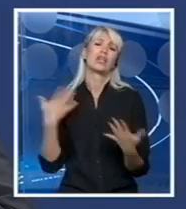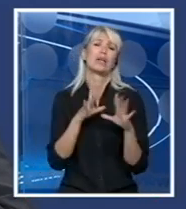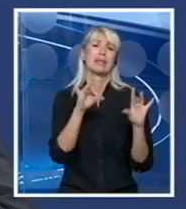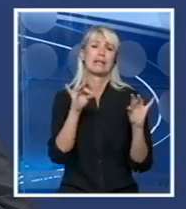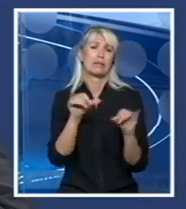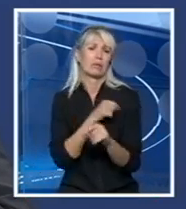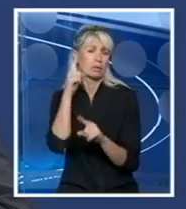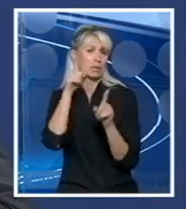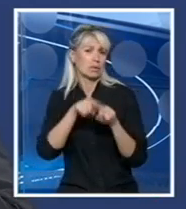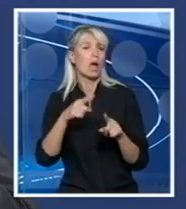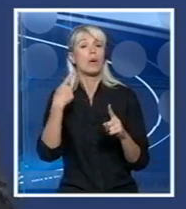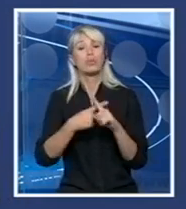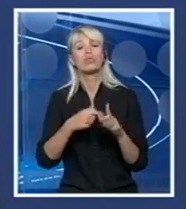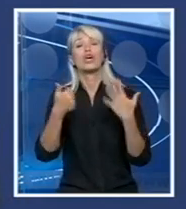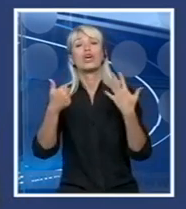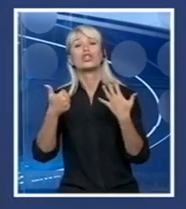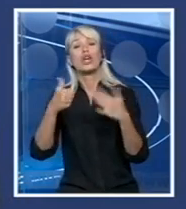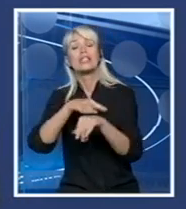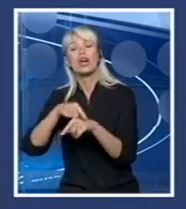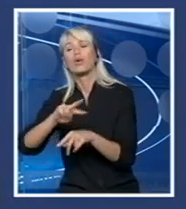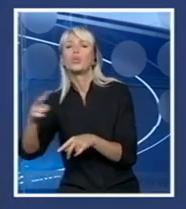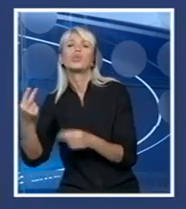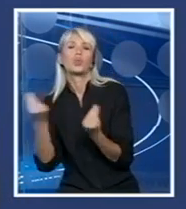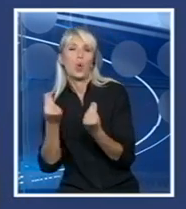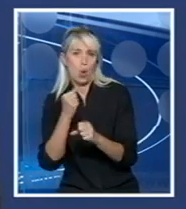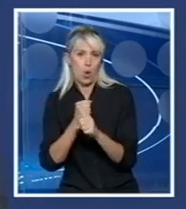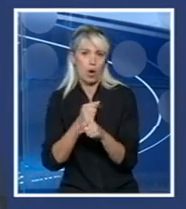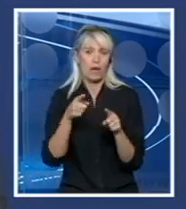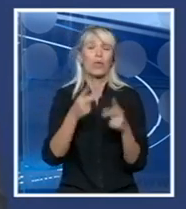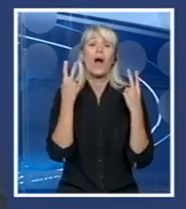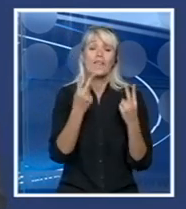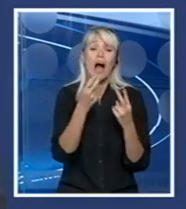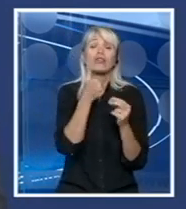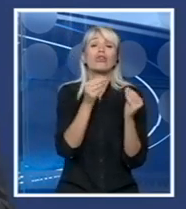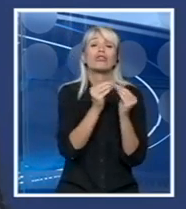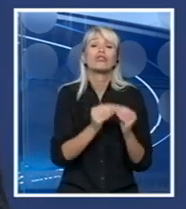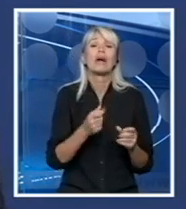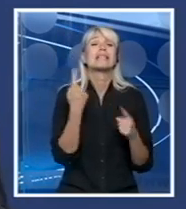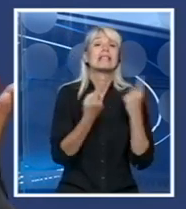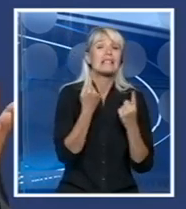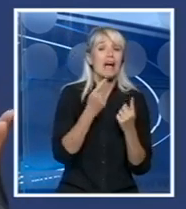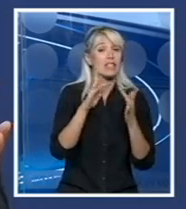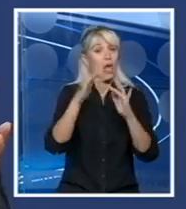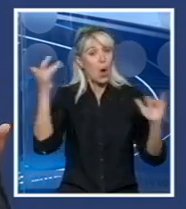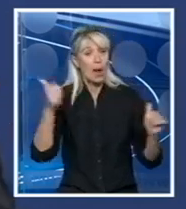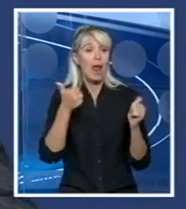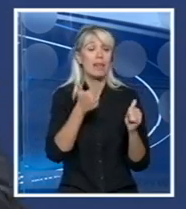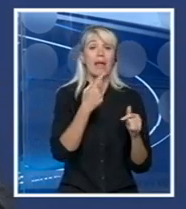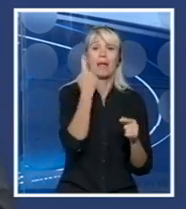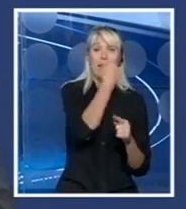sati ostali poslova. Jako je važno šta čini tu strukturu rada, jer od toga šta se radi uživo, a šta se radi online, zavisi opterećenje